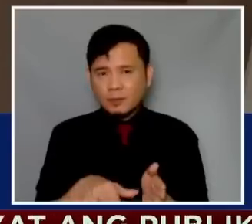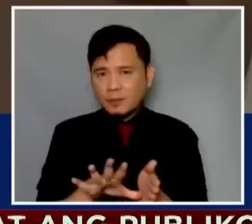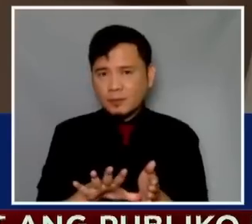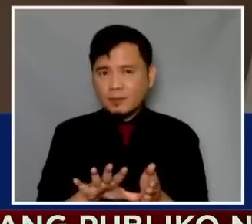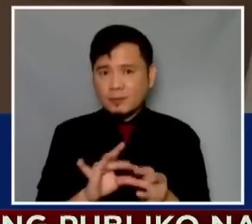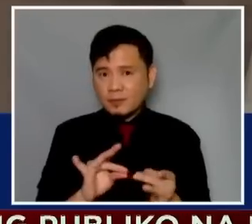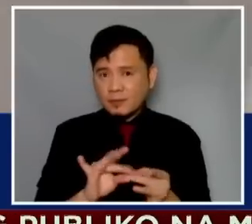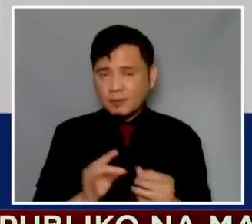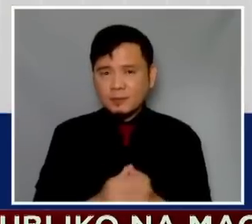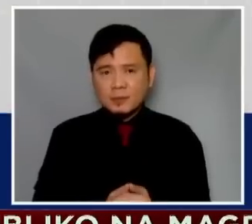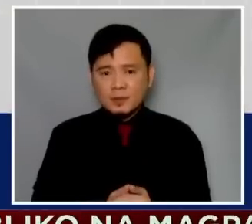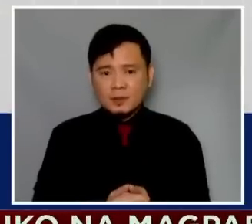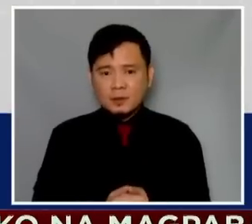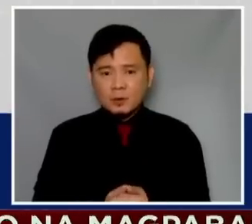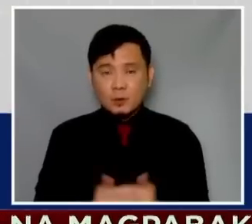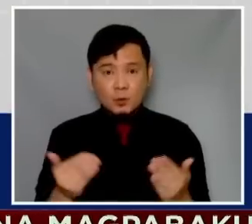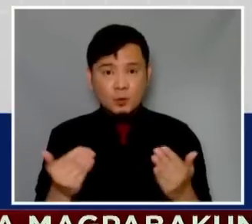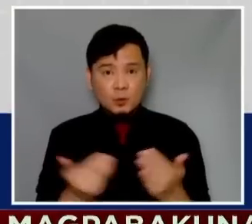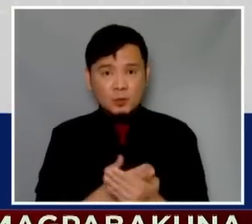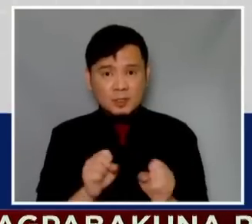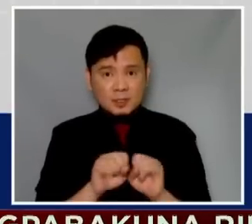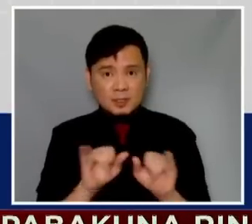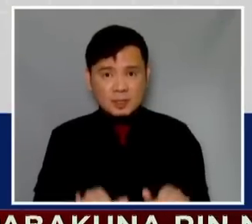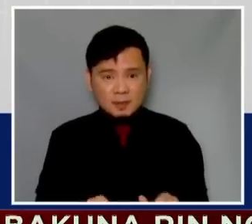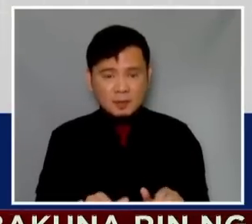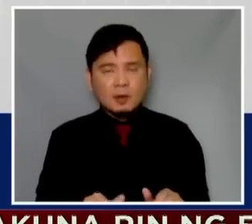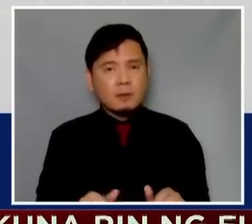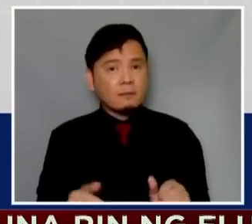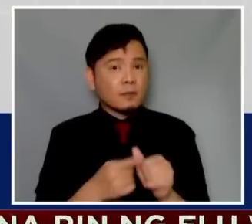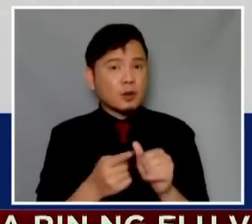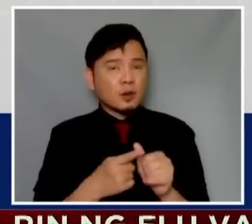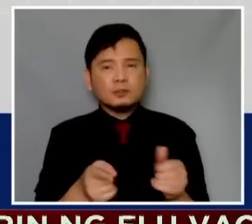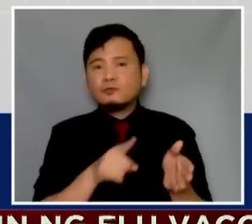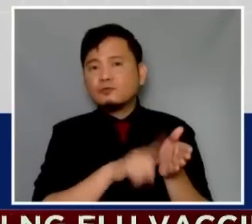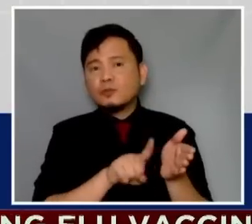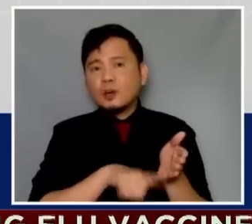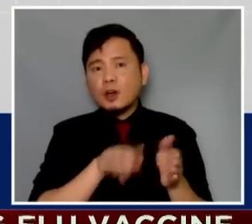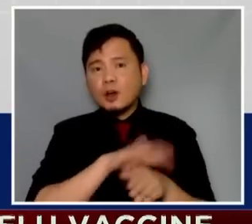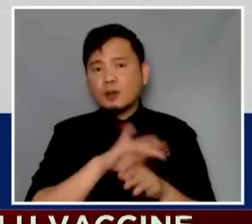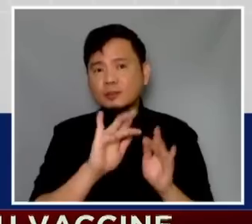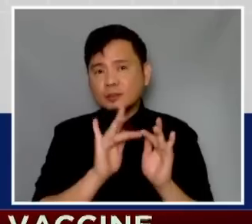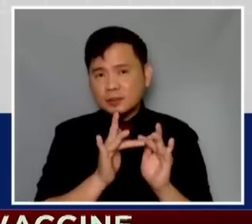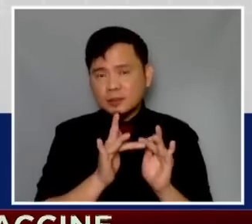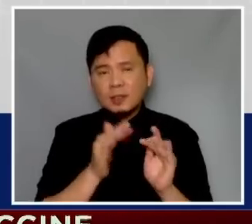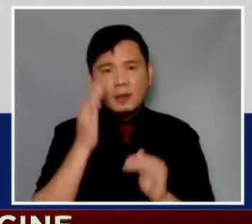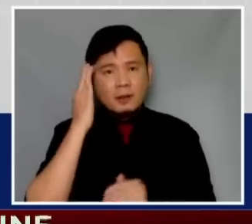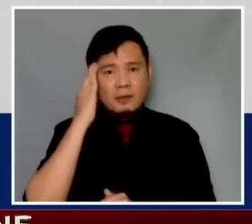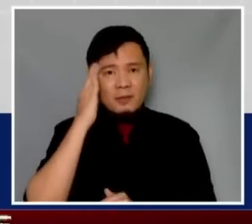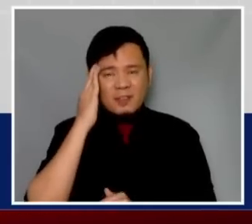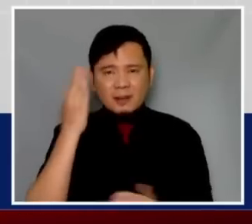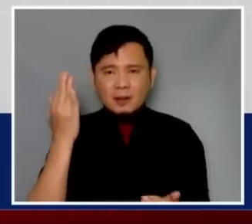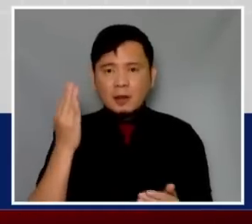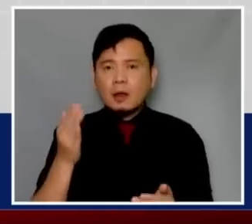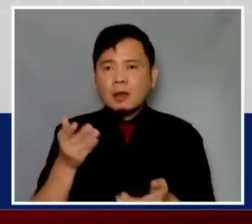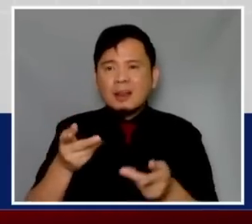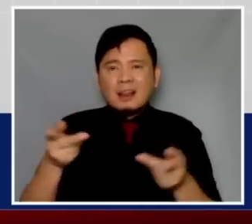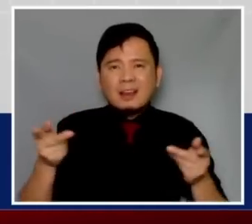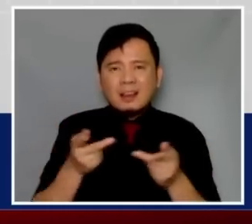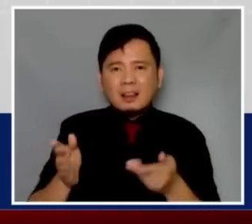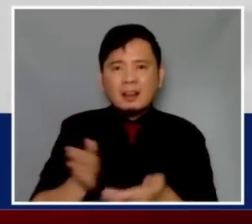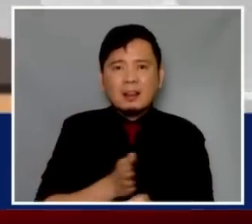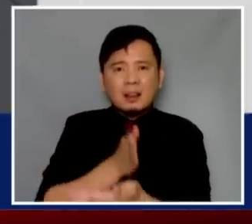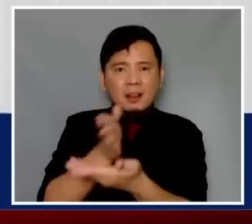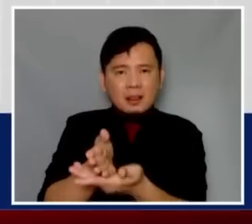ang mismong halalan, kung may kakayanan, i-check online sa kanilang precinct finder para malaman kung saang